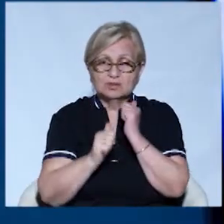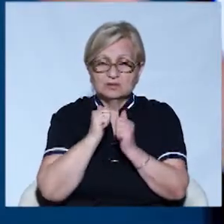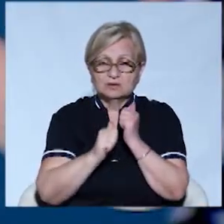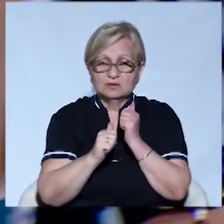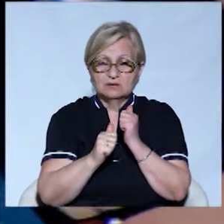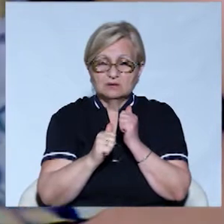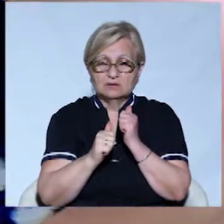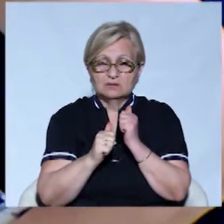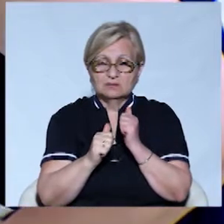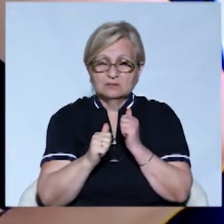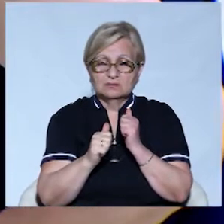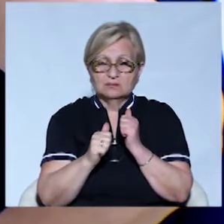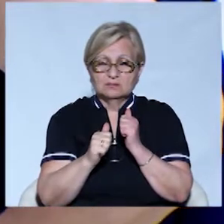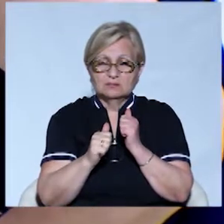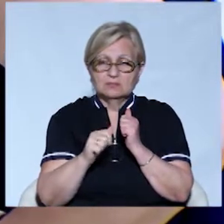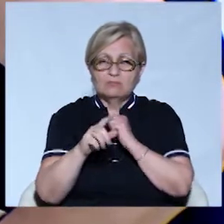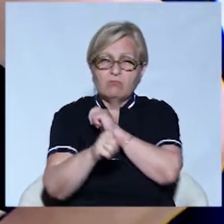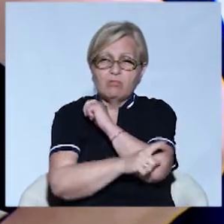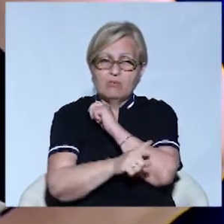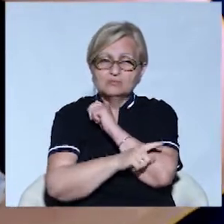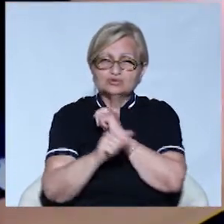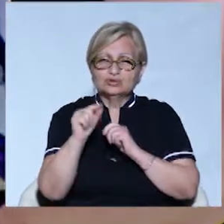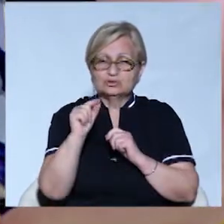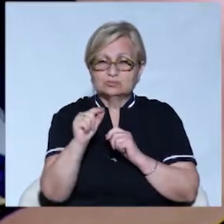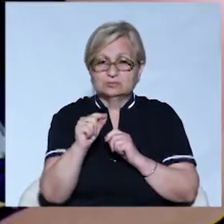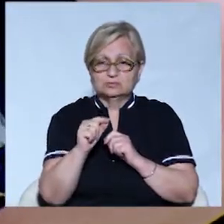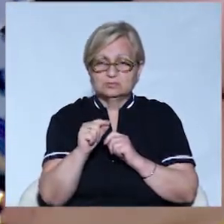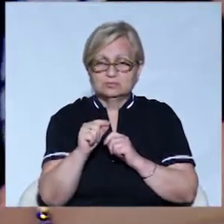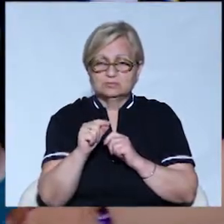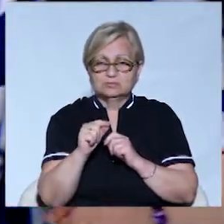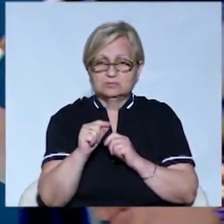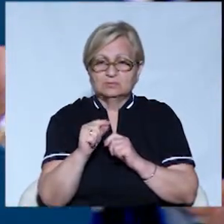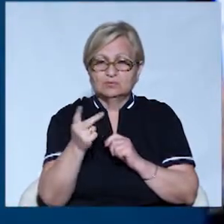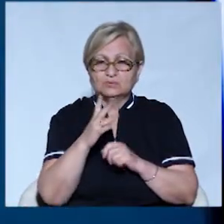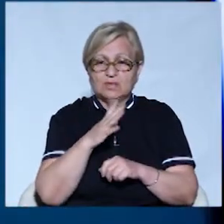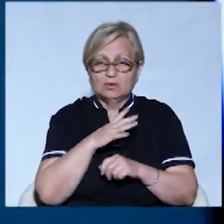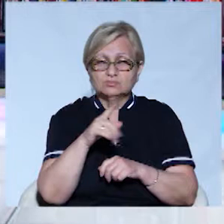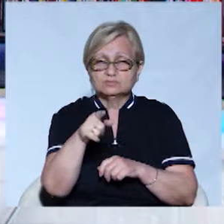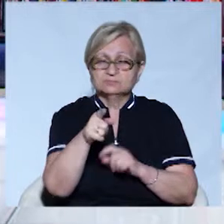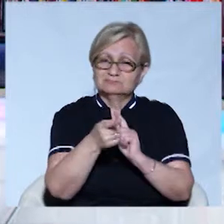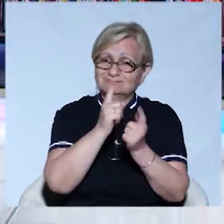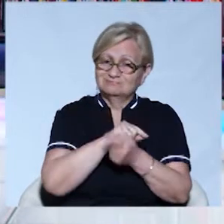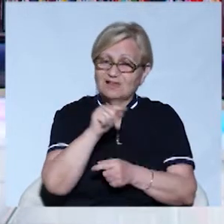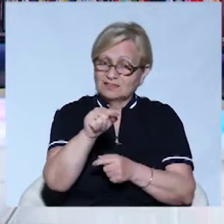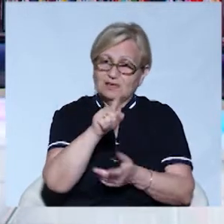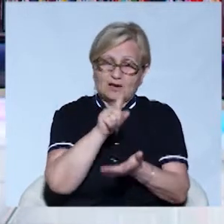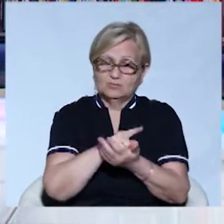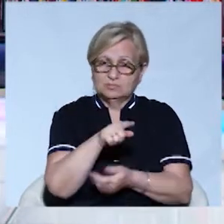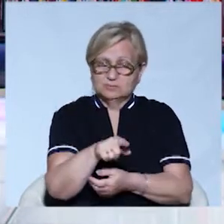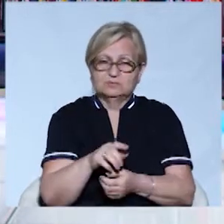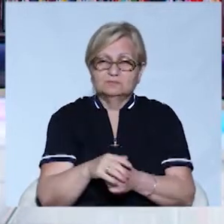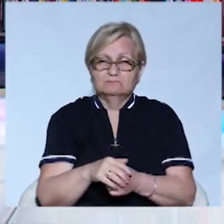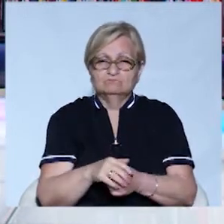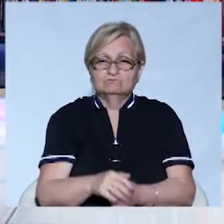ყოველთვის არის თანი, თ ბოლოს არტი. მიუტანეთ უნდა იყოს. ჩვენ